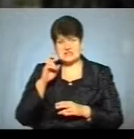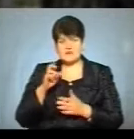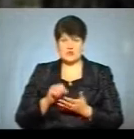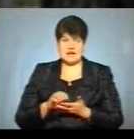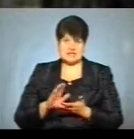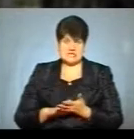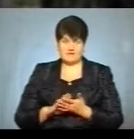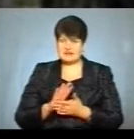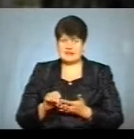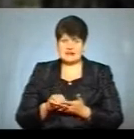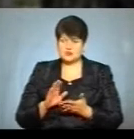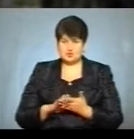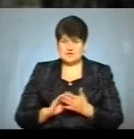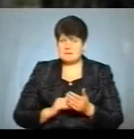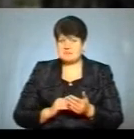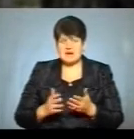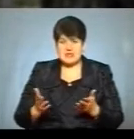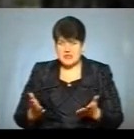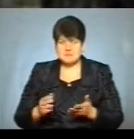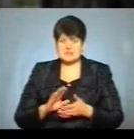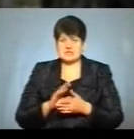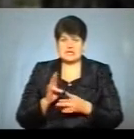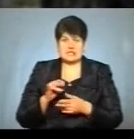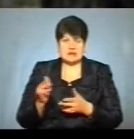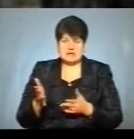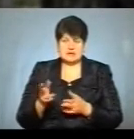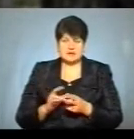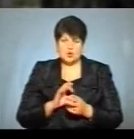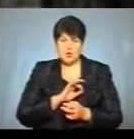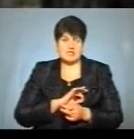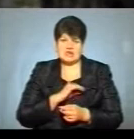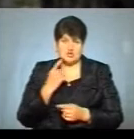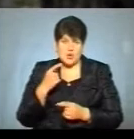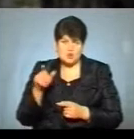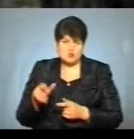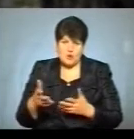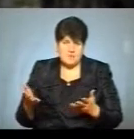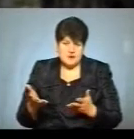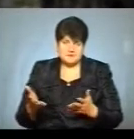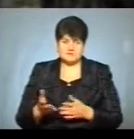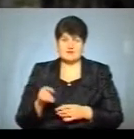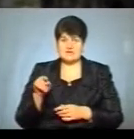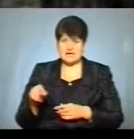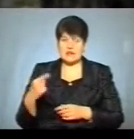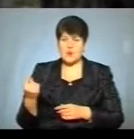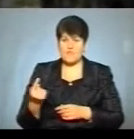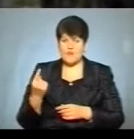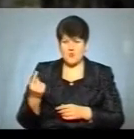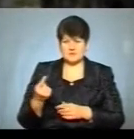реєстрації. Він не реєструється ні як підприємець, ні як, наприклад, юридична особа. Таких в області,